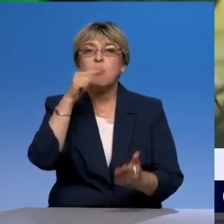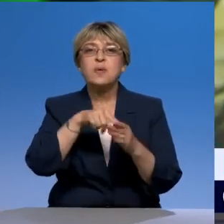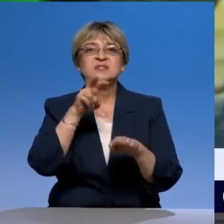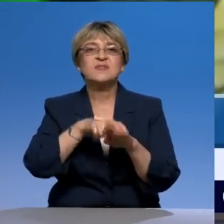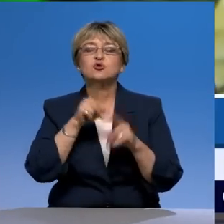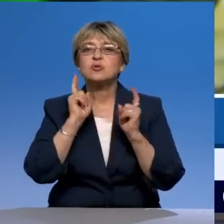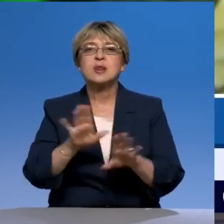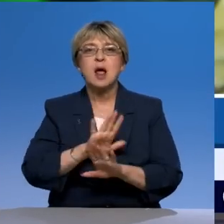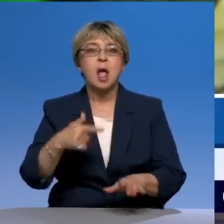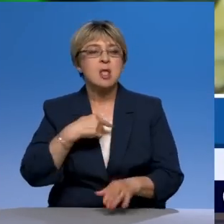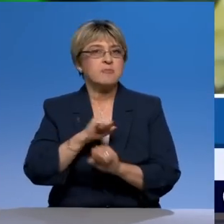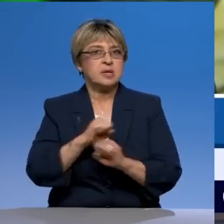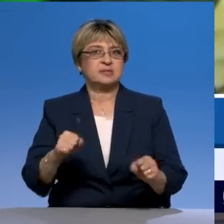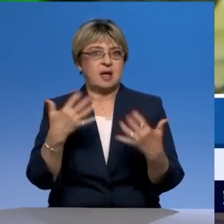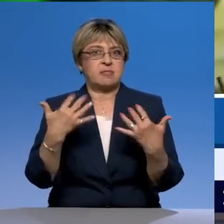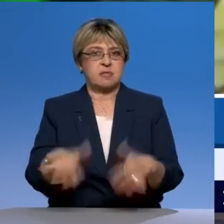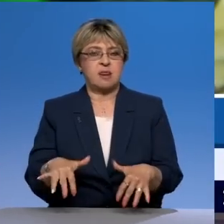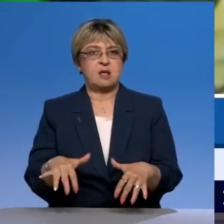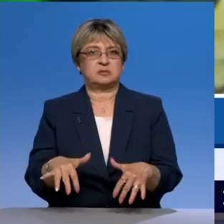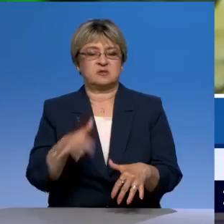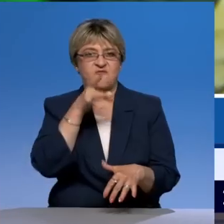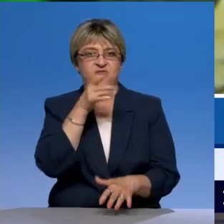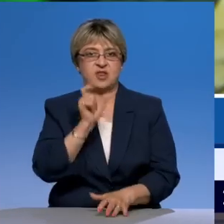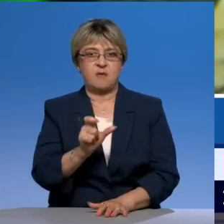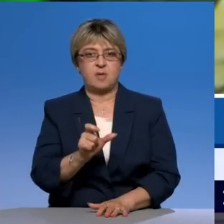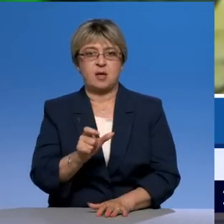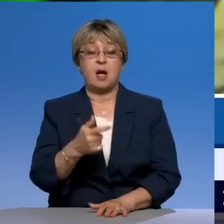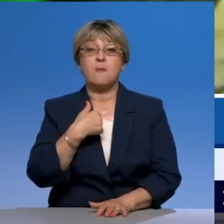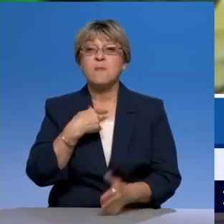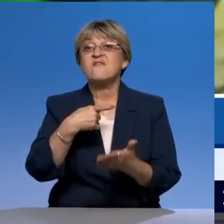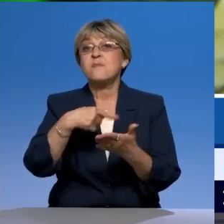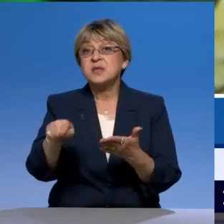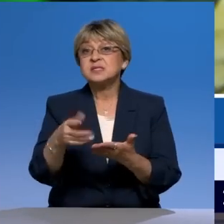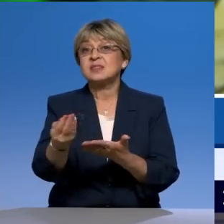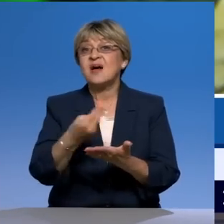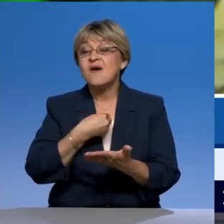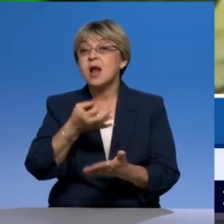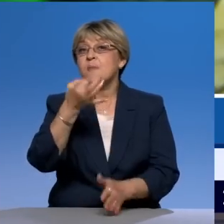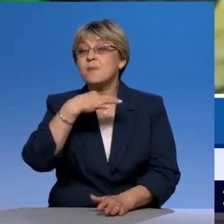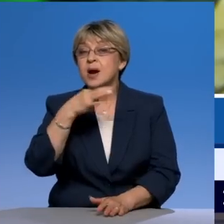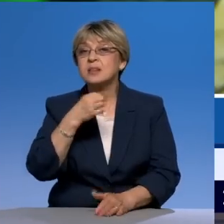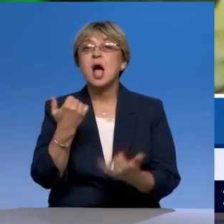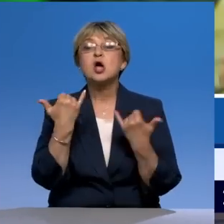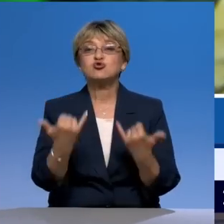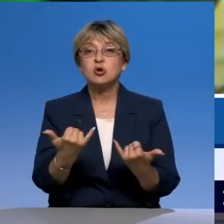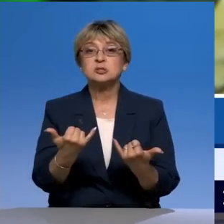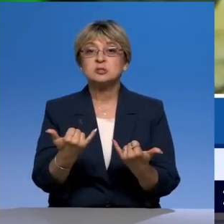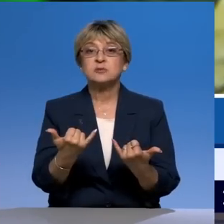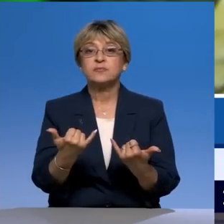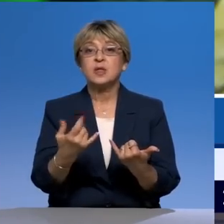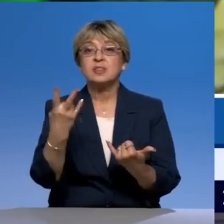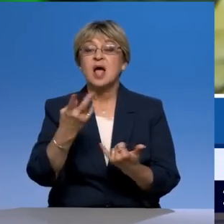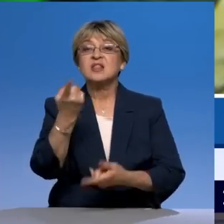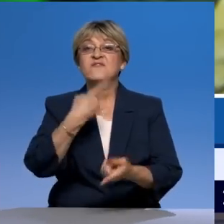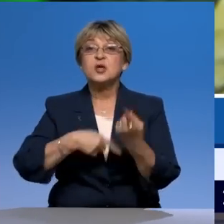нам нельзя терять. Мы шли с этим эпикризом, и нам давали препараты. А вот как бы сейчас, то есть нужно опять вернуть прежнюю